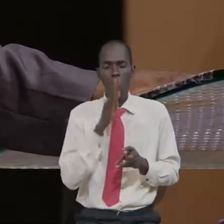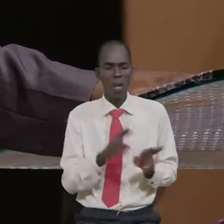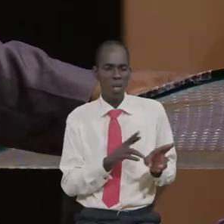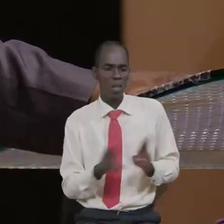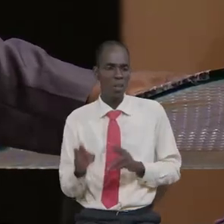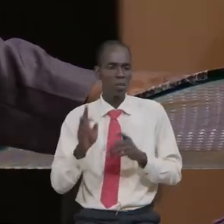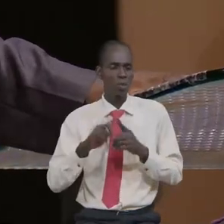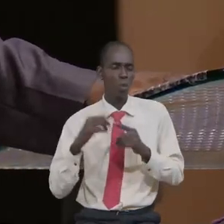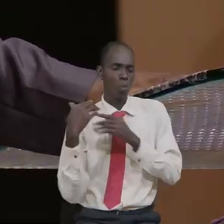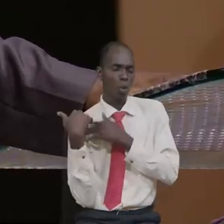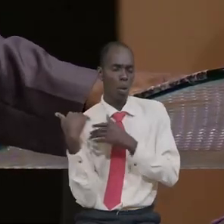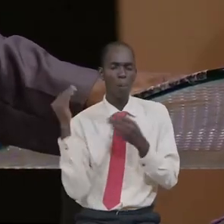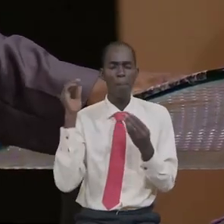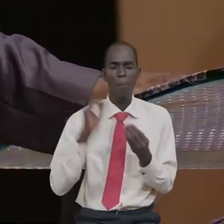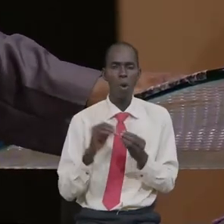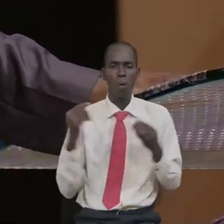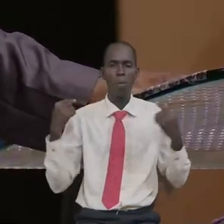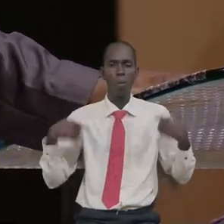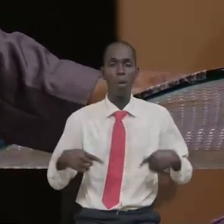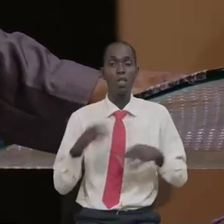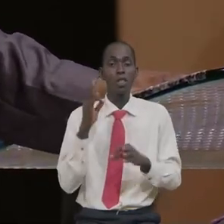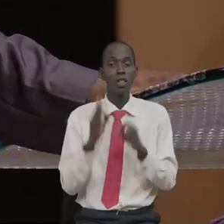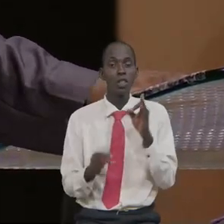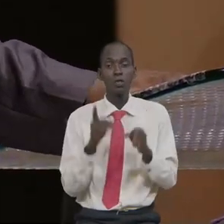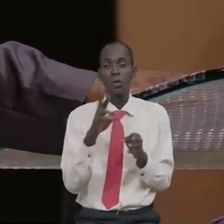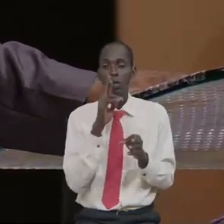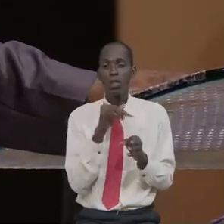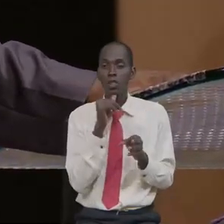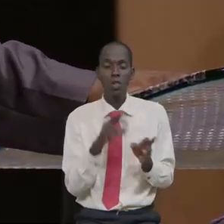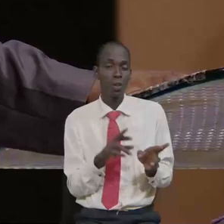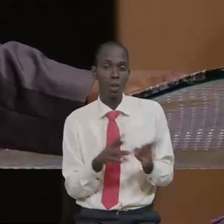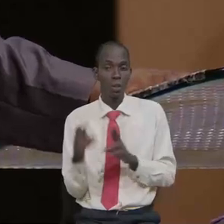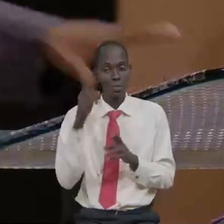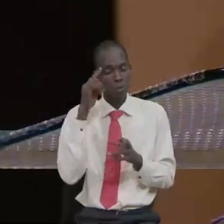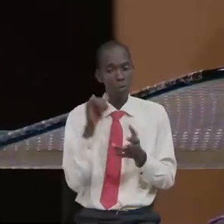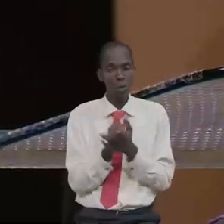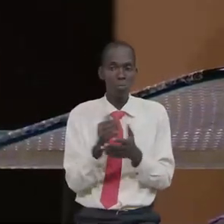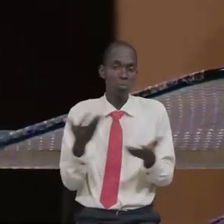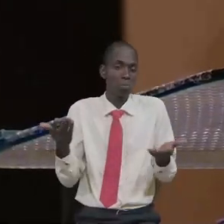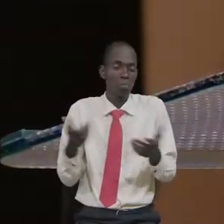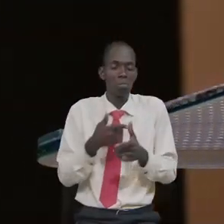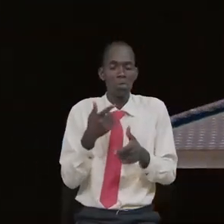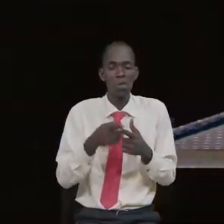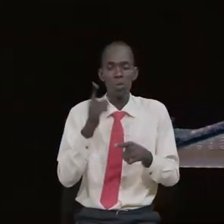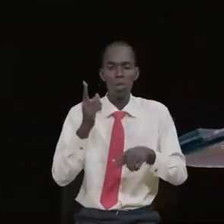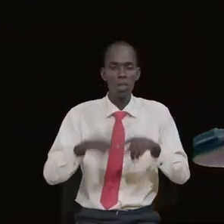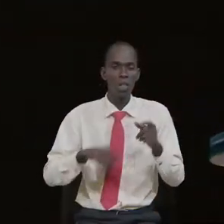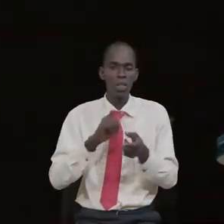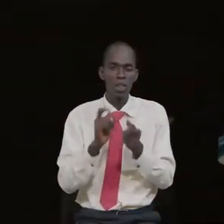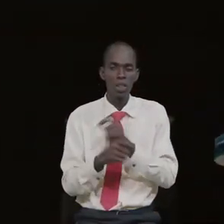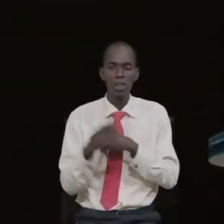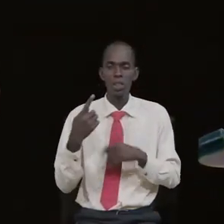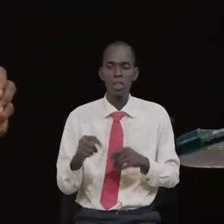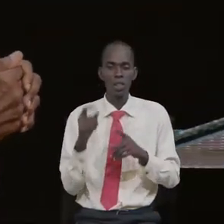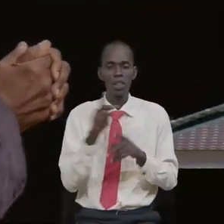corps pour plus de douleur. Si tu n'es pas prêt pour cela, tu ne peux pas violer la parole du roi.